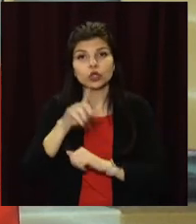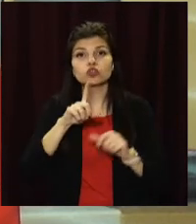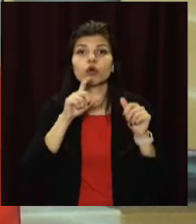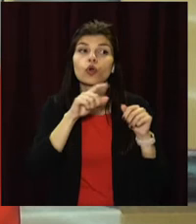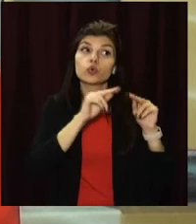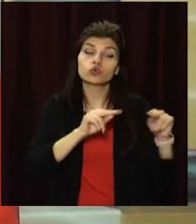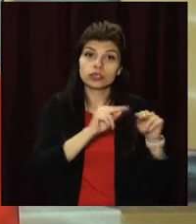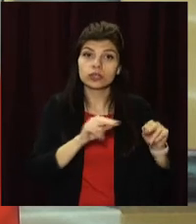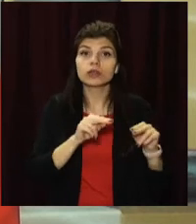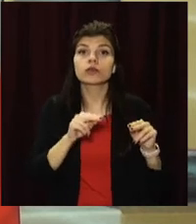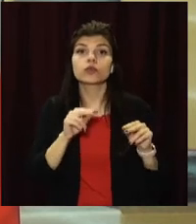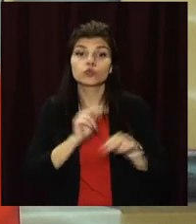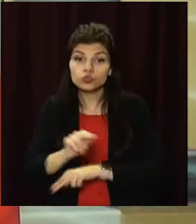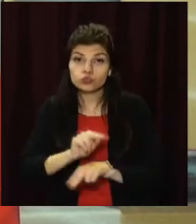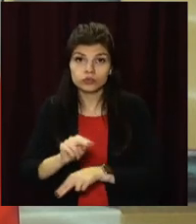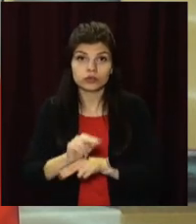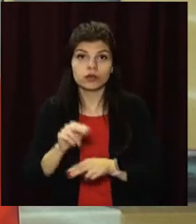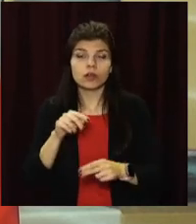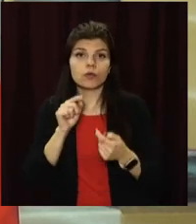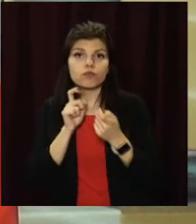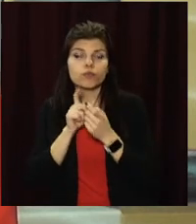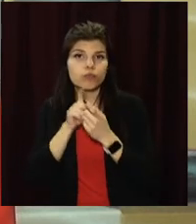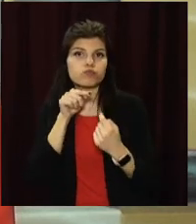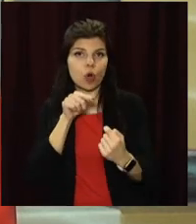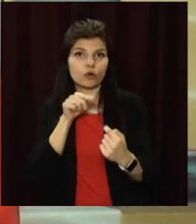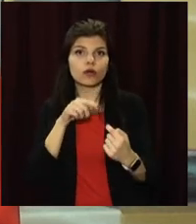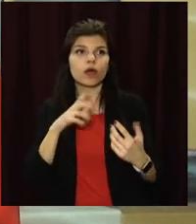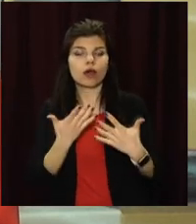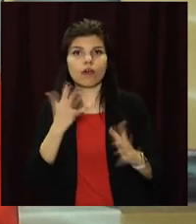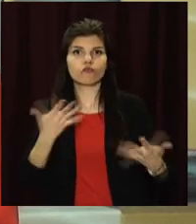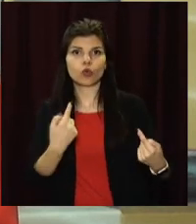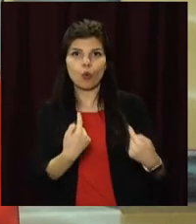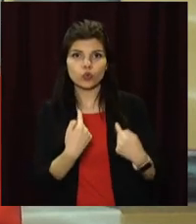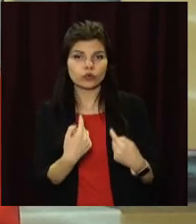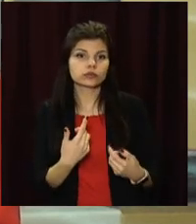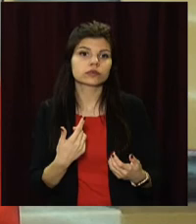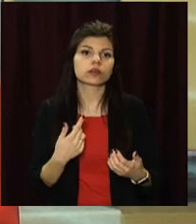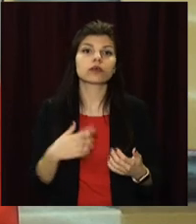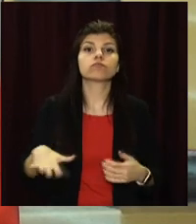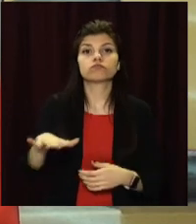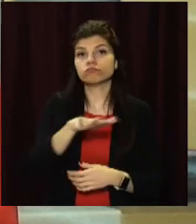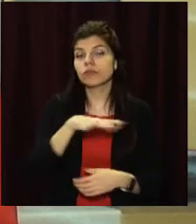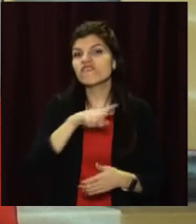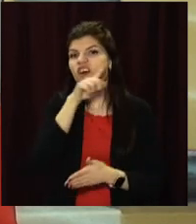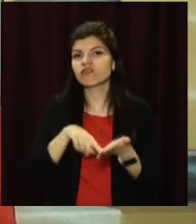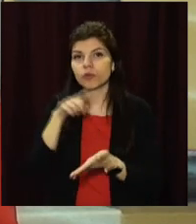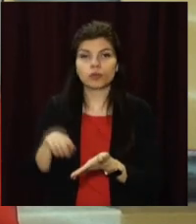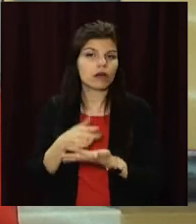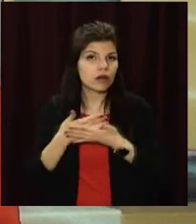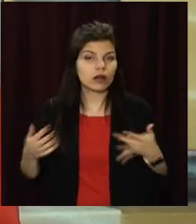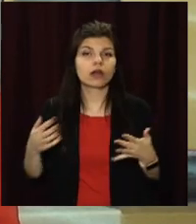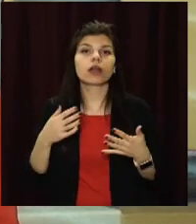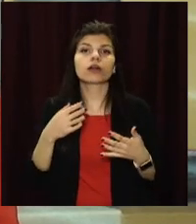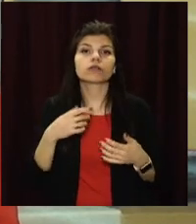у місті об'єднали зусилля департамент з гуманітарних питань міськради та правоохоронці. Проводять у школах зустрічі,